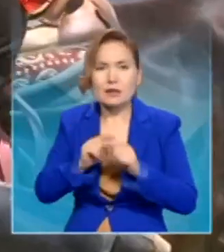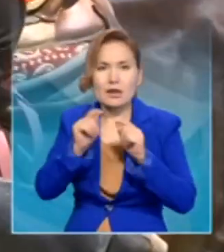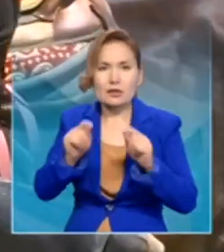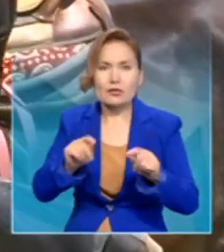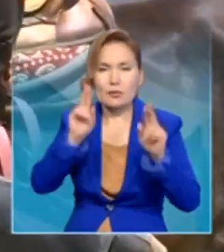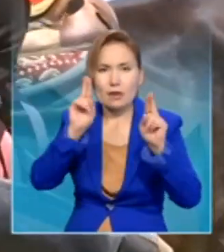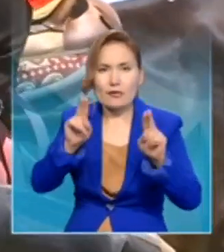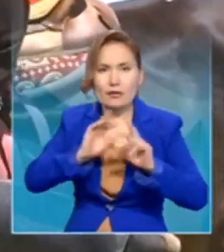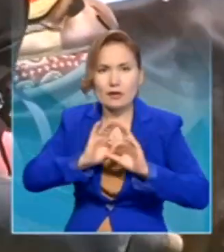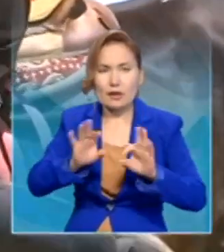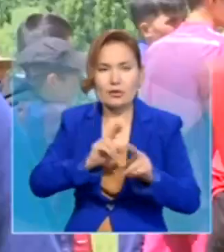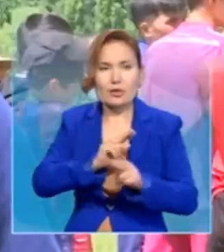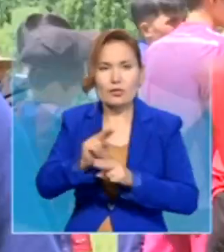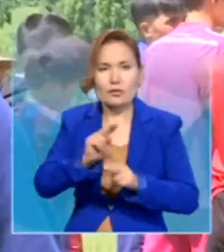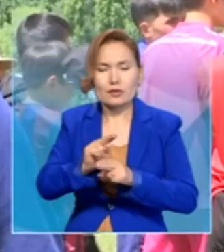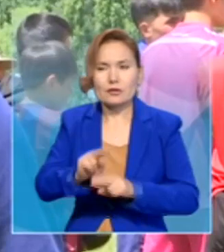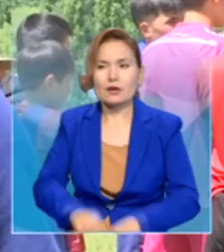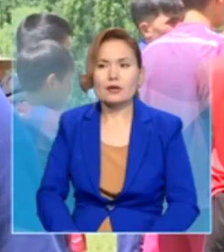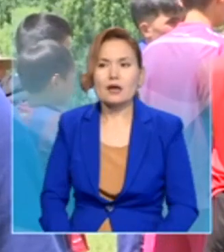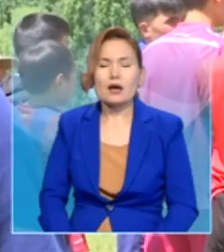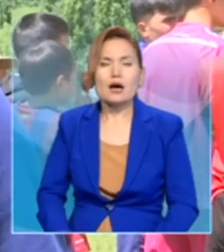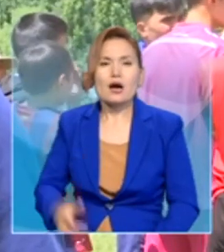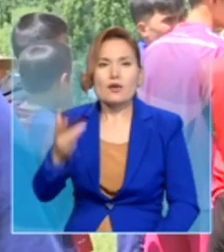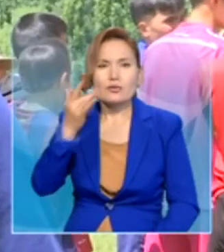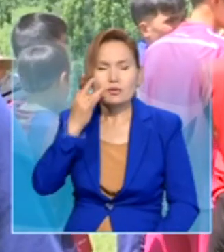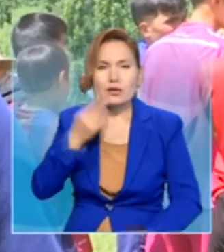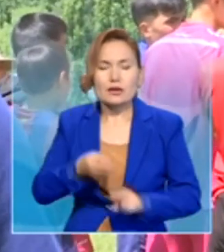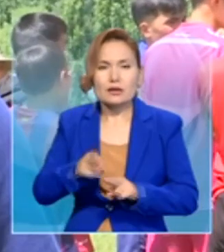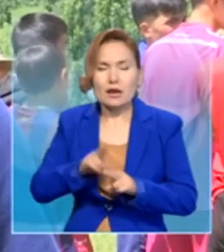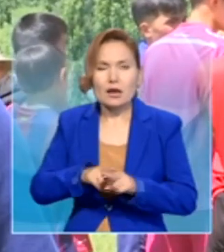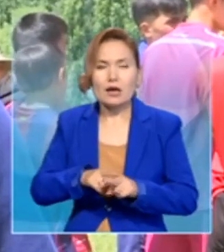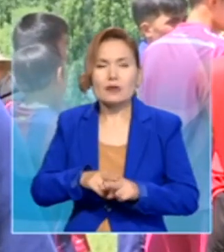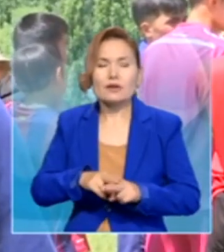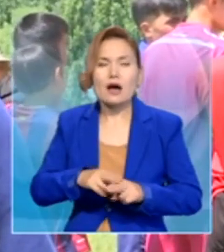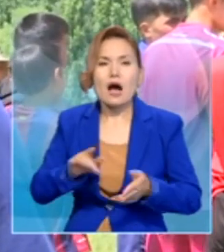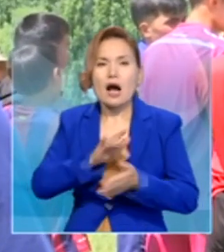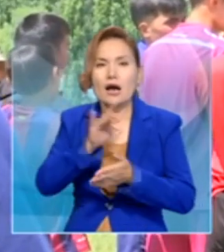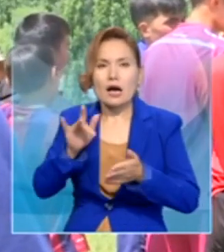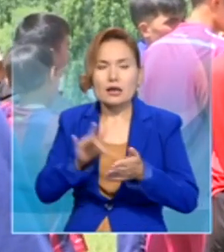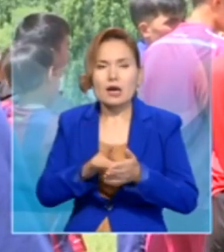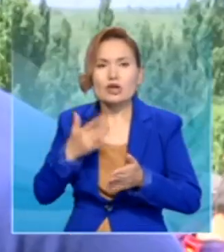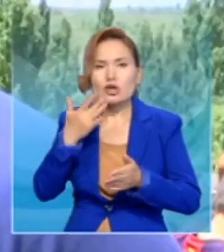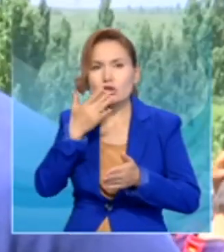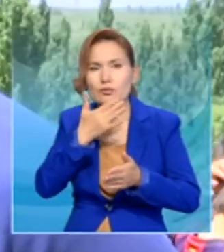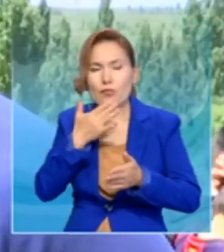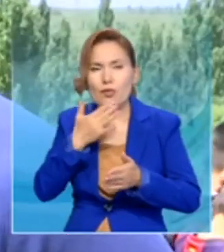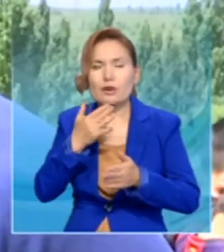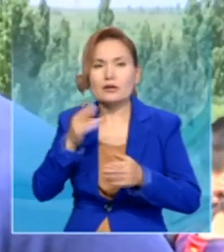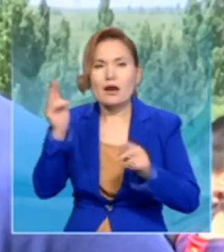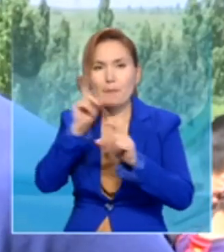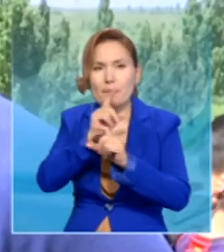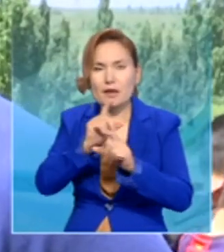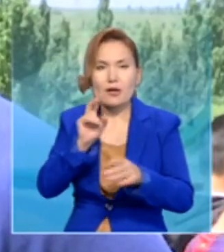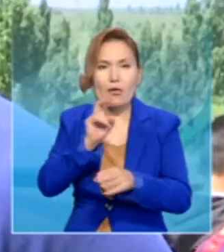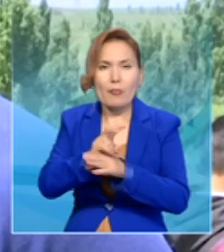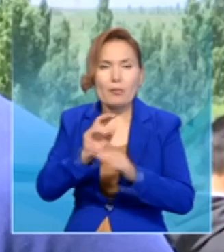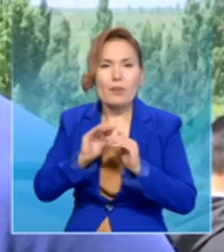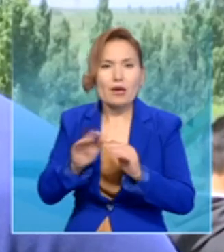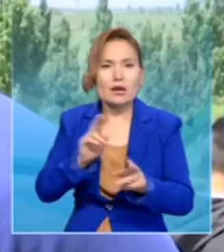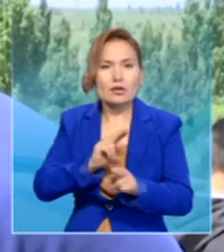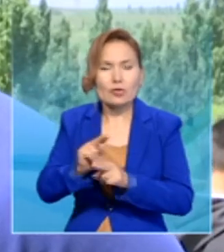Ауылдағы мектепте жаттығу жасаймыз. Сборын алында қаладағы ұлттық спорт мектепте сбор өткіземіз. Қазақстан чемпионатынан